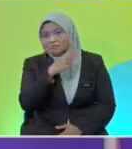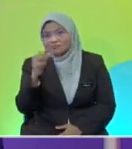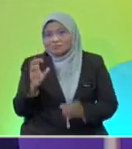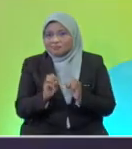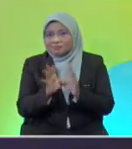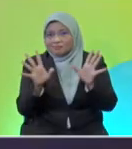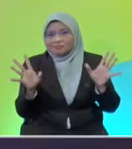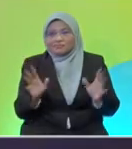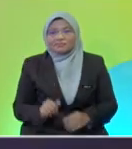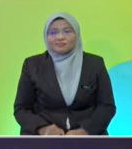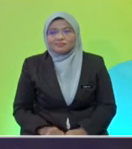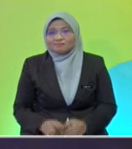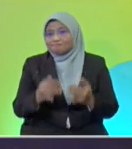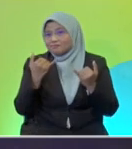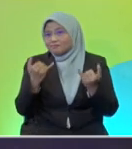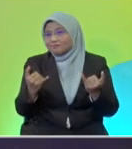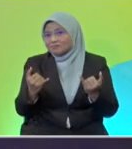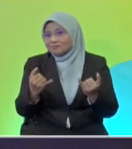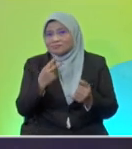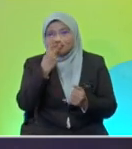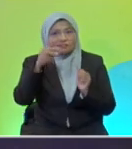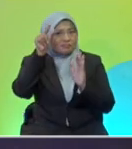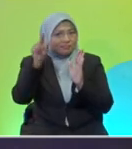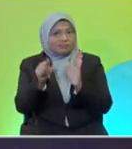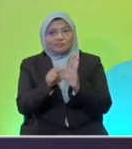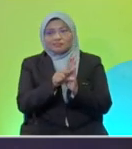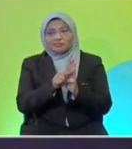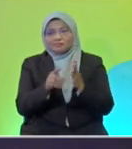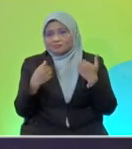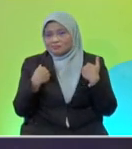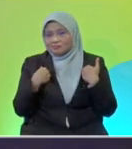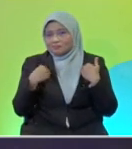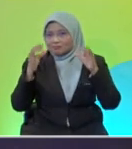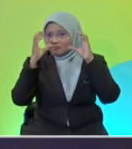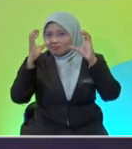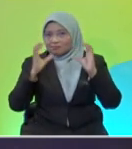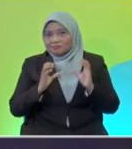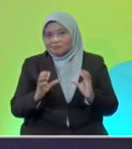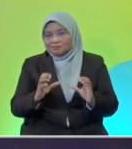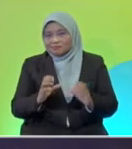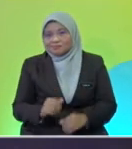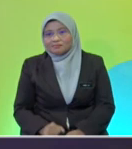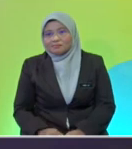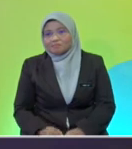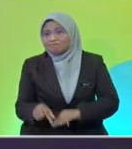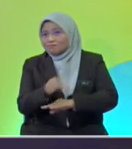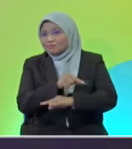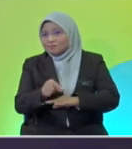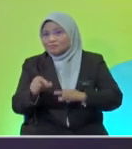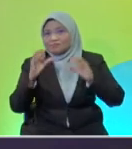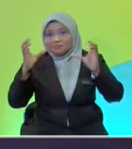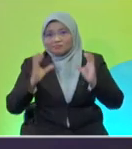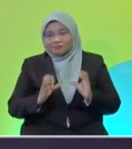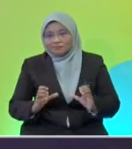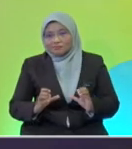Cikgu ada di slide cego akan Tunjukkan cara menggunakan kaidah foto dan ganti apa itu kaidah foto yang